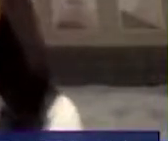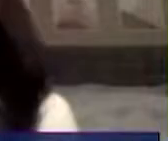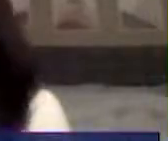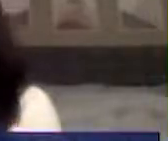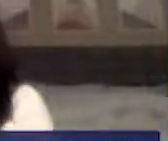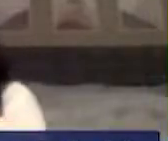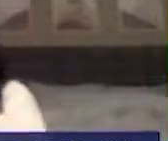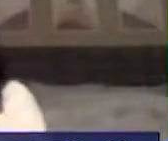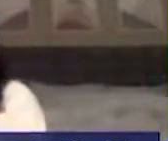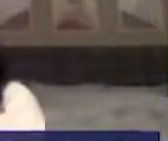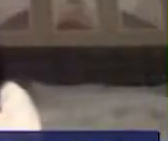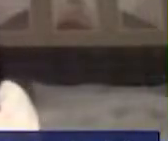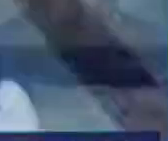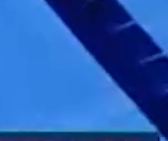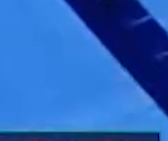Oh ya sama-sama sama-sama Mas ya waktunya